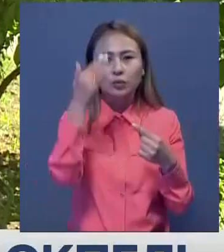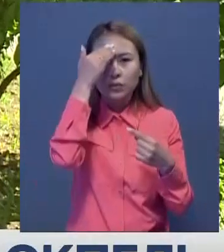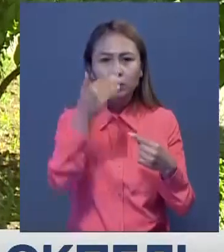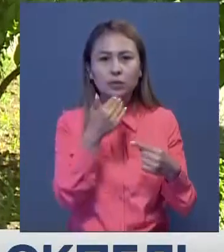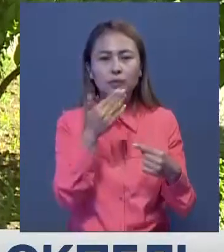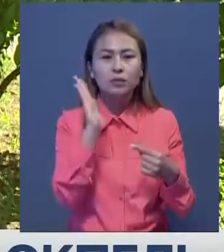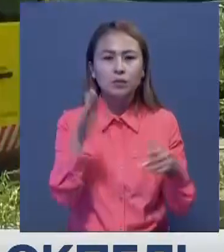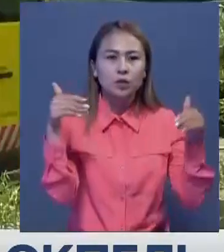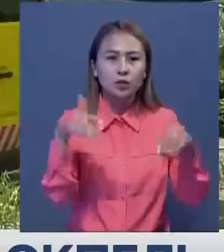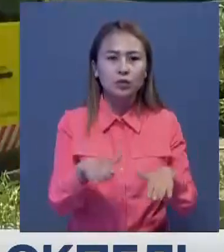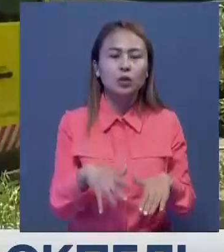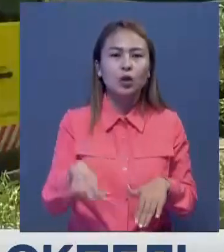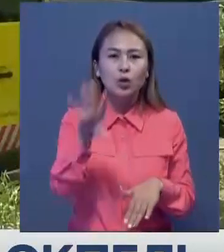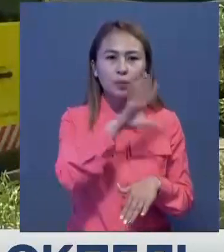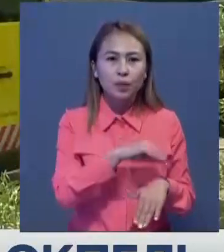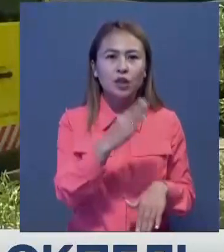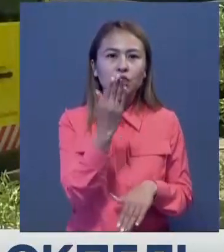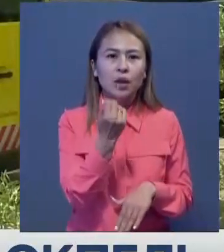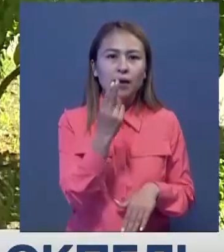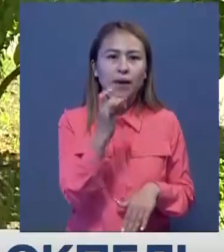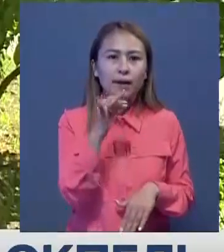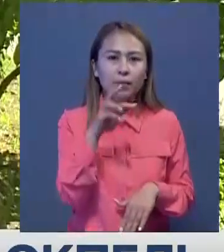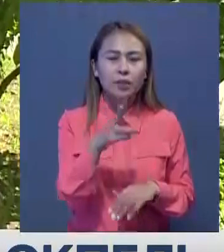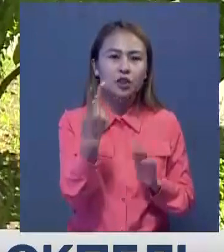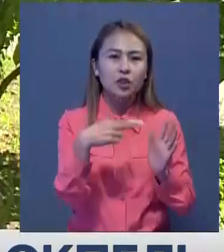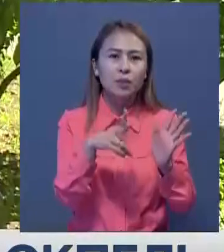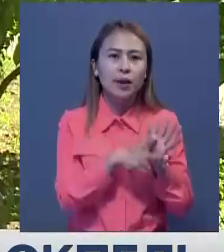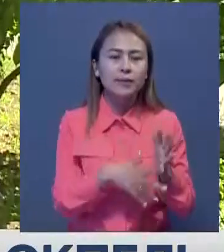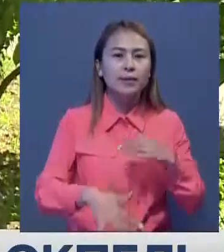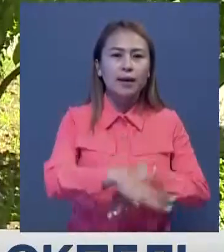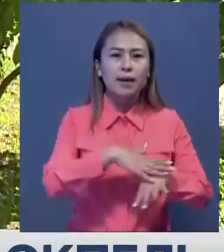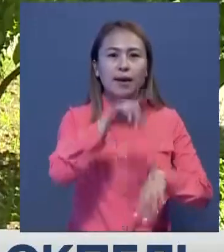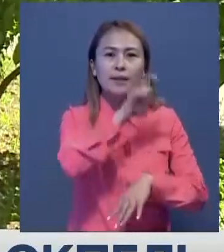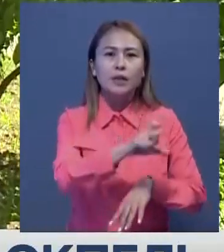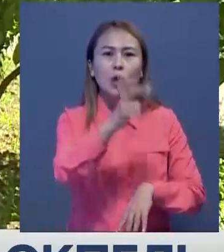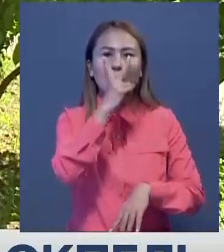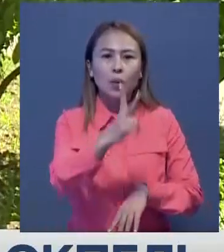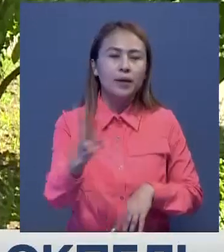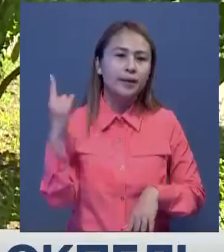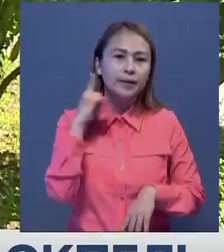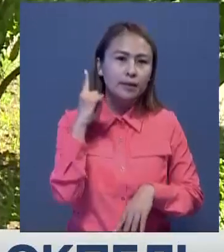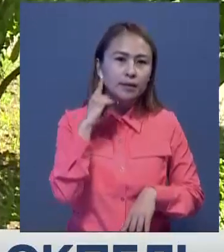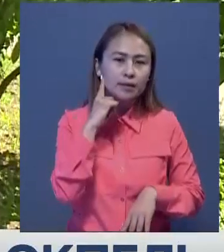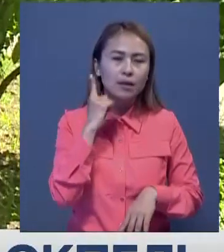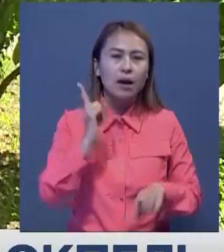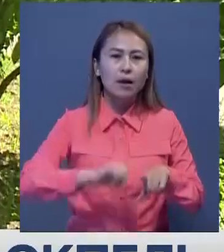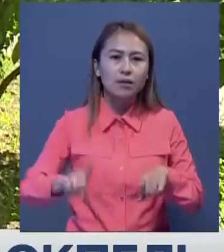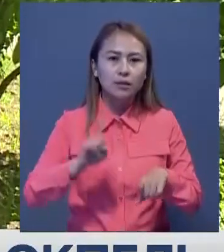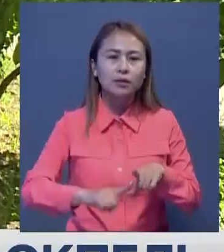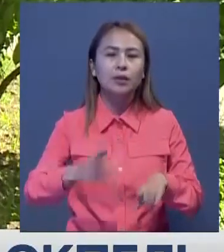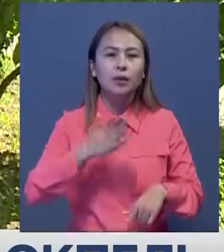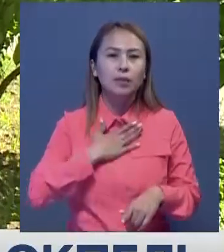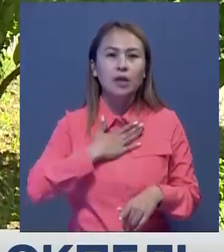осы бізде решат. Бүкіл Шәкәрім 28-дің қалыптары көріңіз, естіңіз. Құдай қаласа,